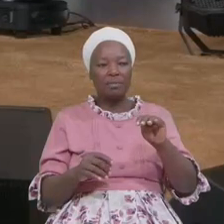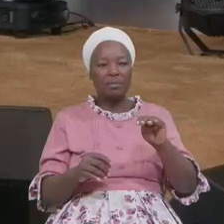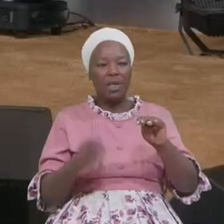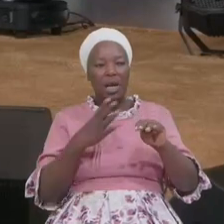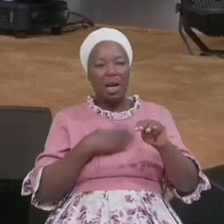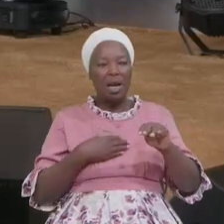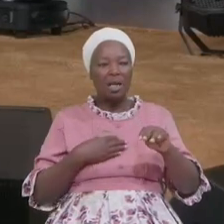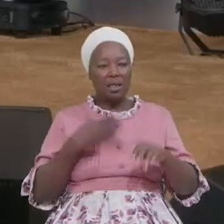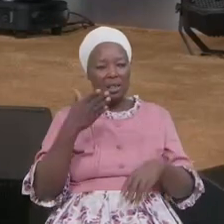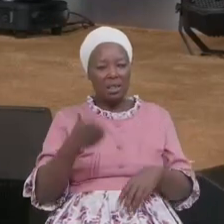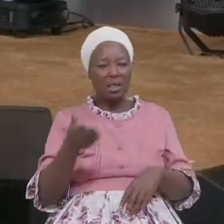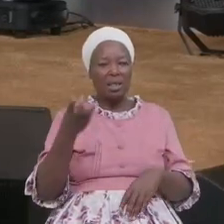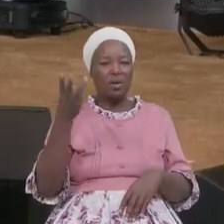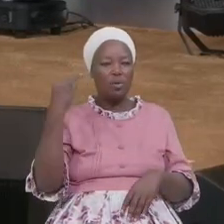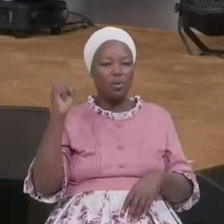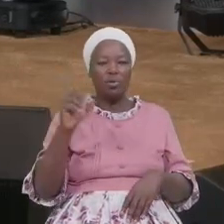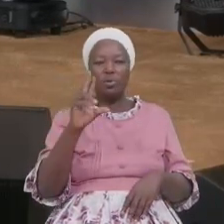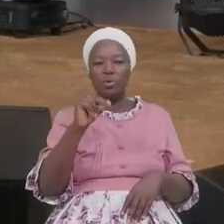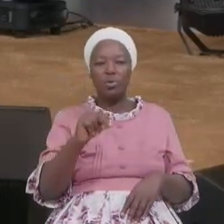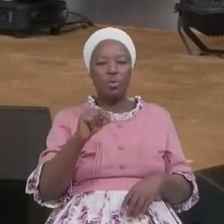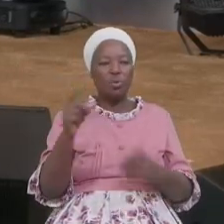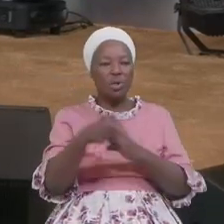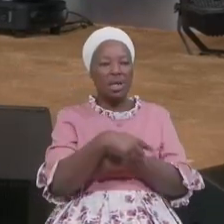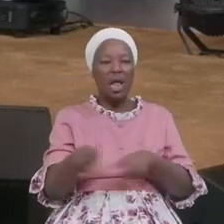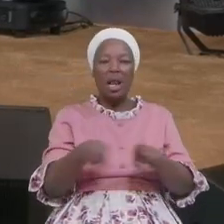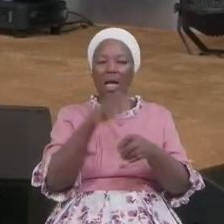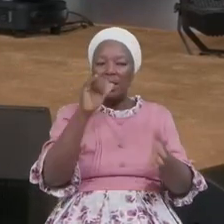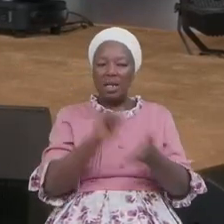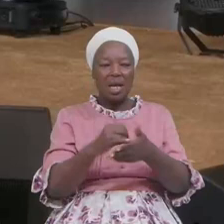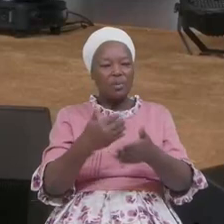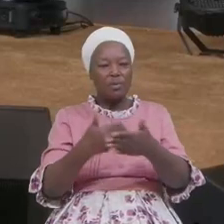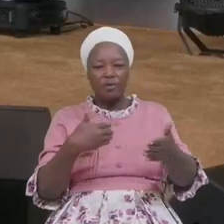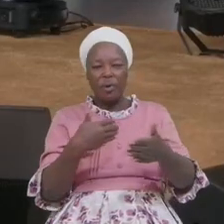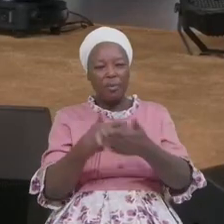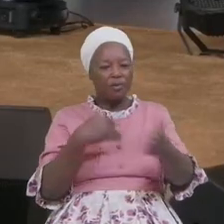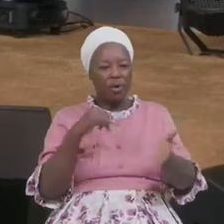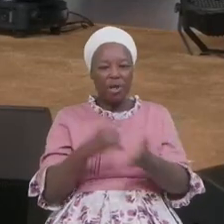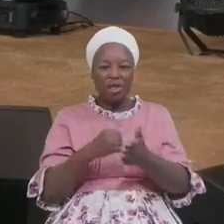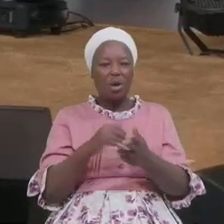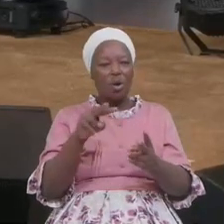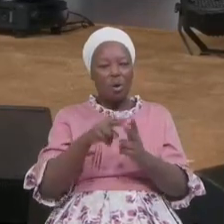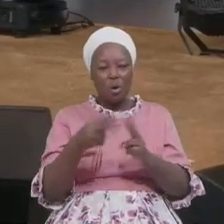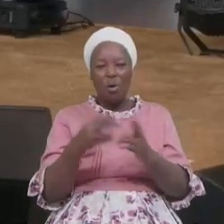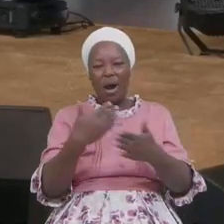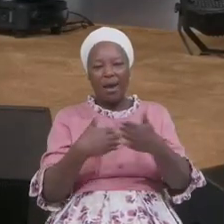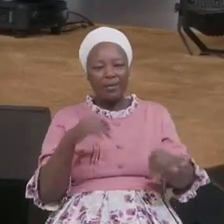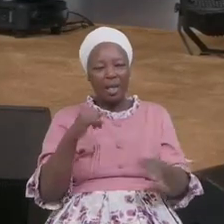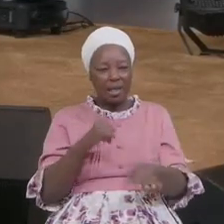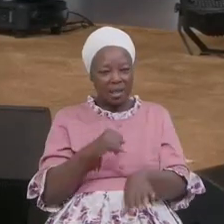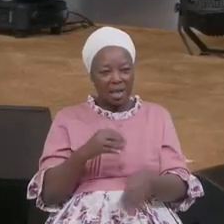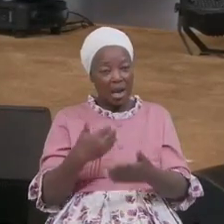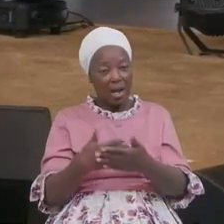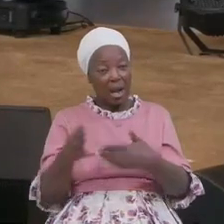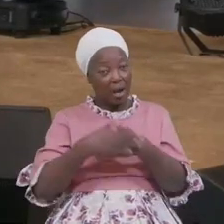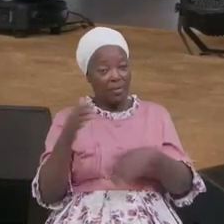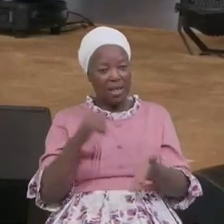Il n'y a point eu de jour comme celui-là, ni avant cela, ni avant, ni après, où l'Éternel ait